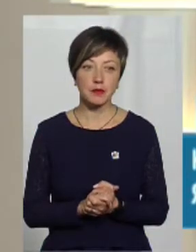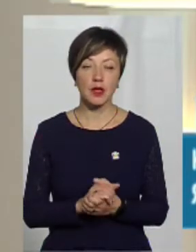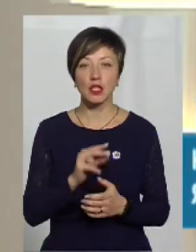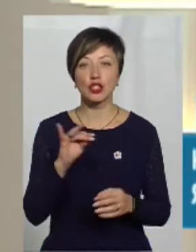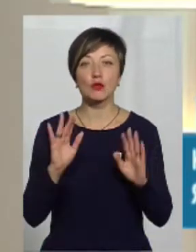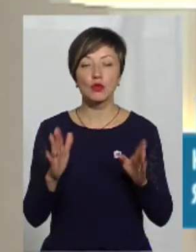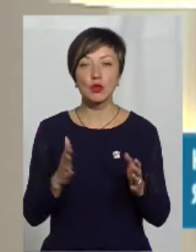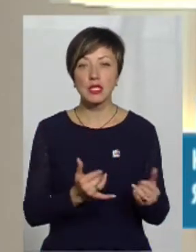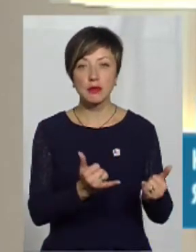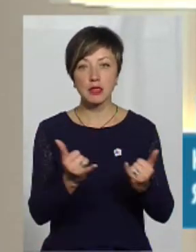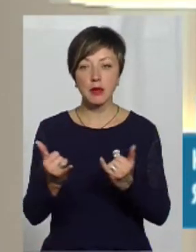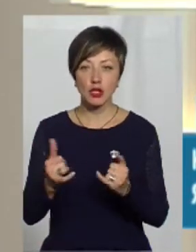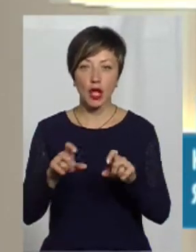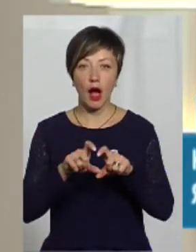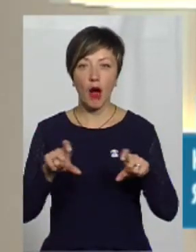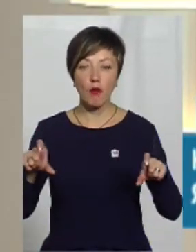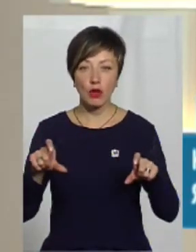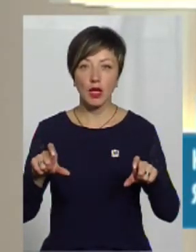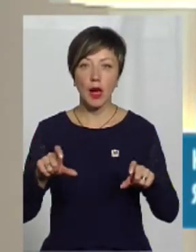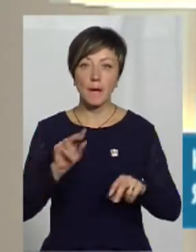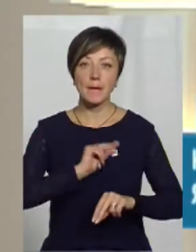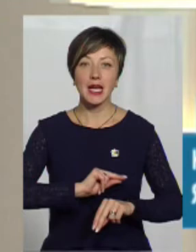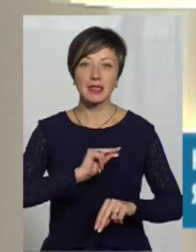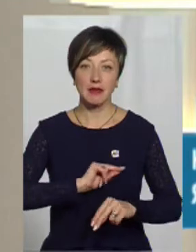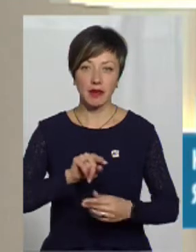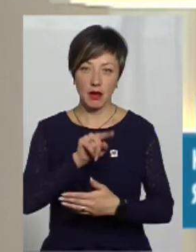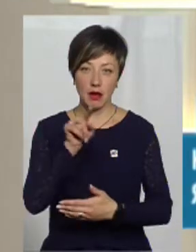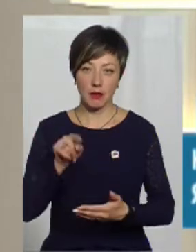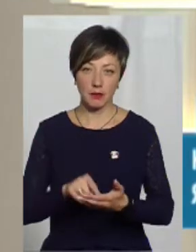Чи будуть забезпечені амбулаторії персоналом?